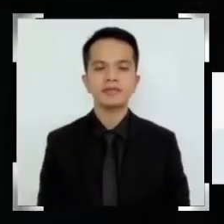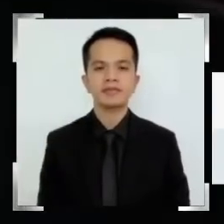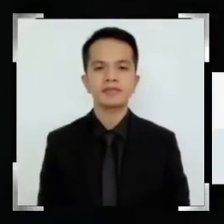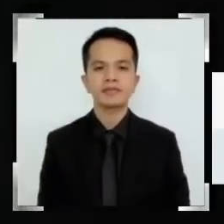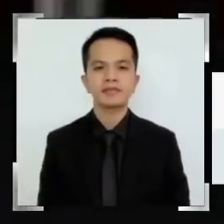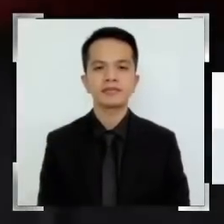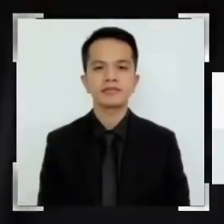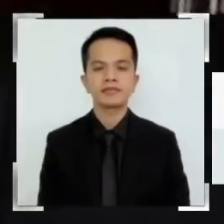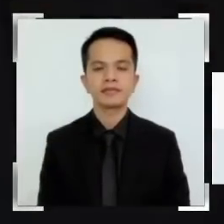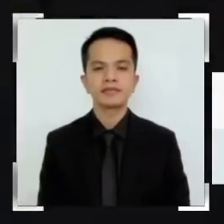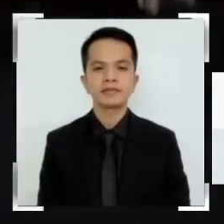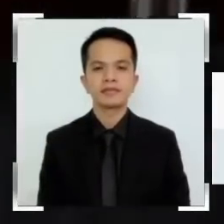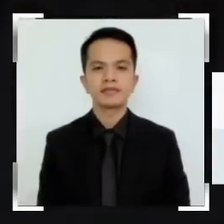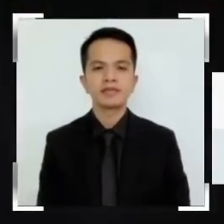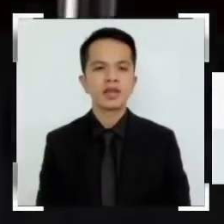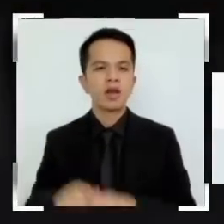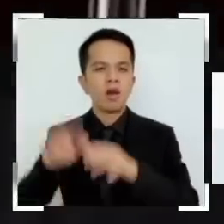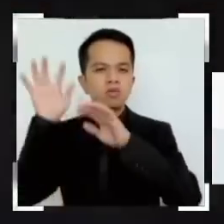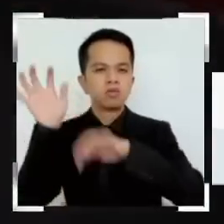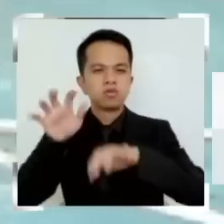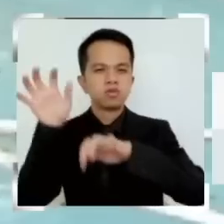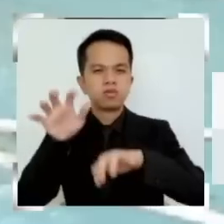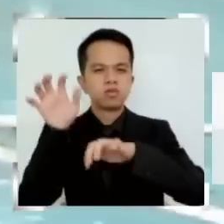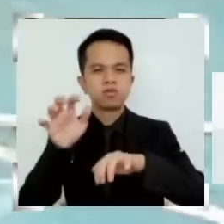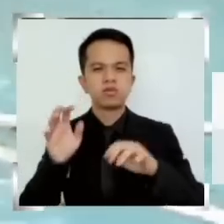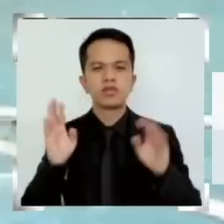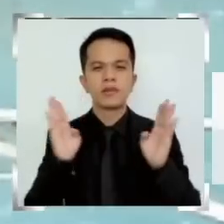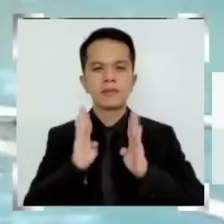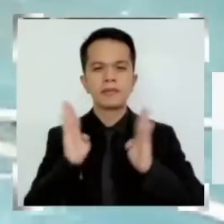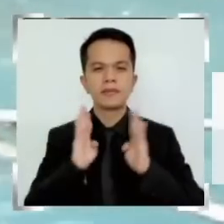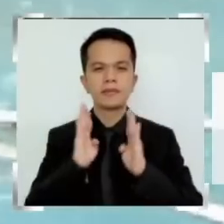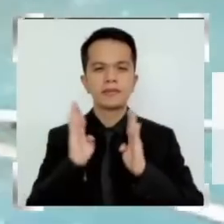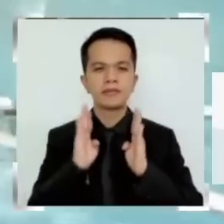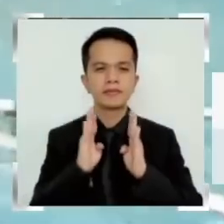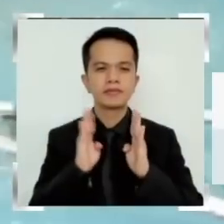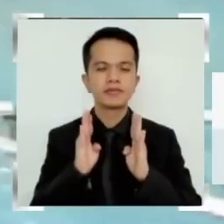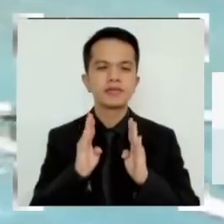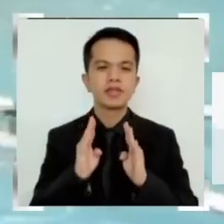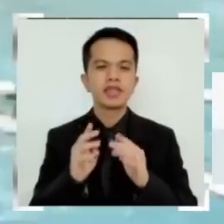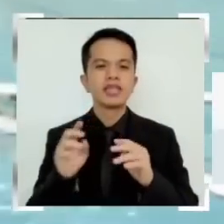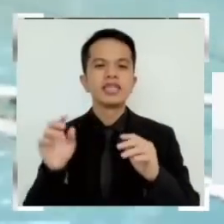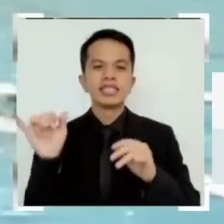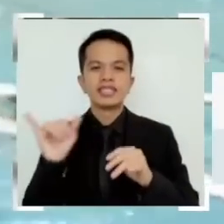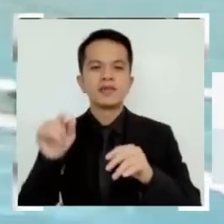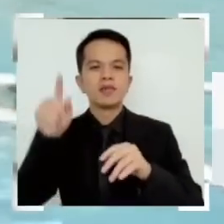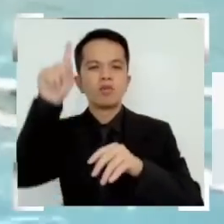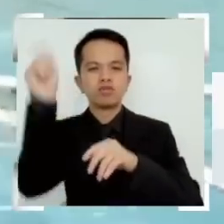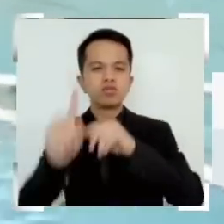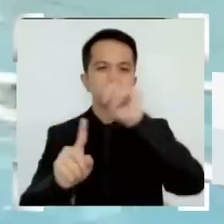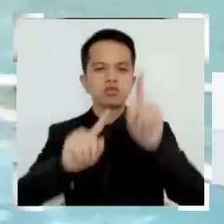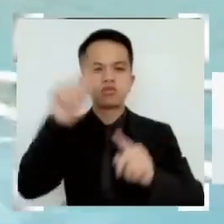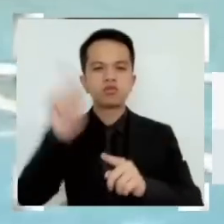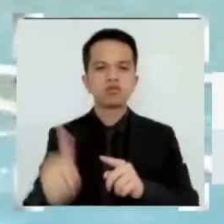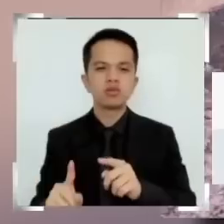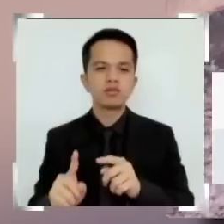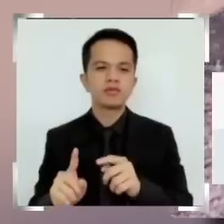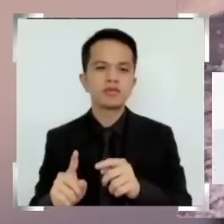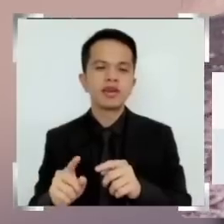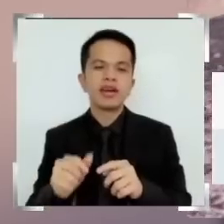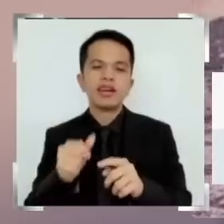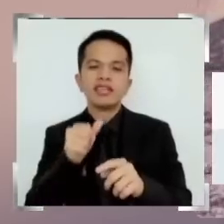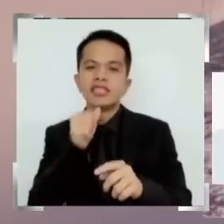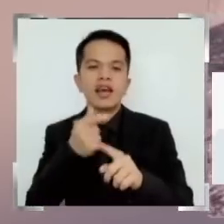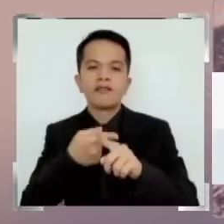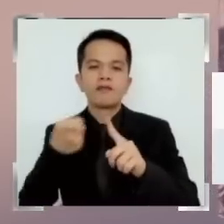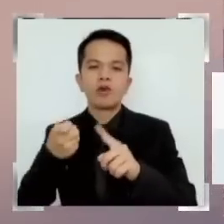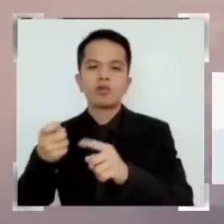Malakas na ulan ang bumuho sa Baguio City kahapon. Dala ito ng thunderstorms at hindi pa direktang epekto ng bagyong Mawar.